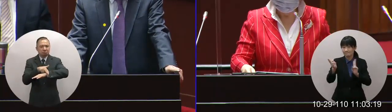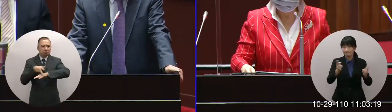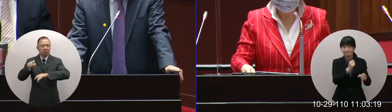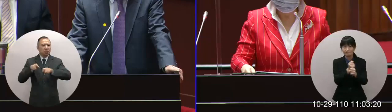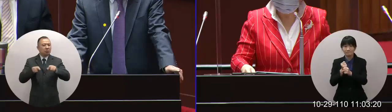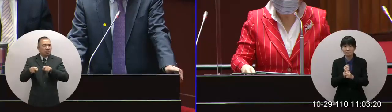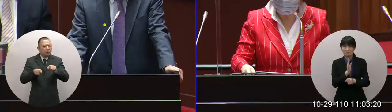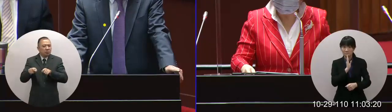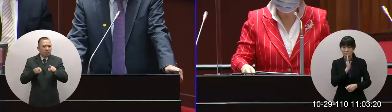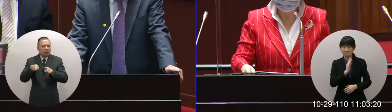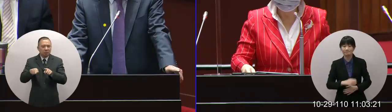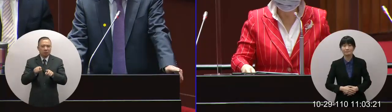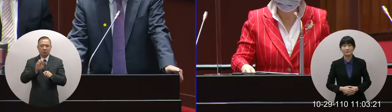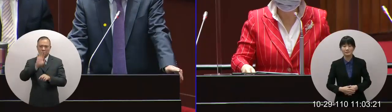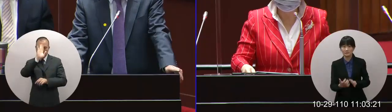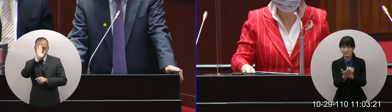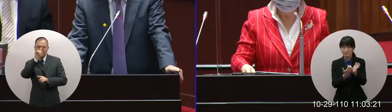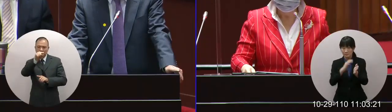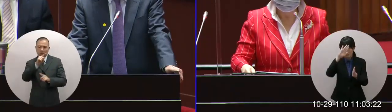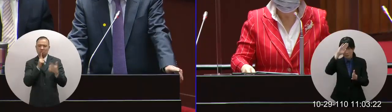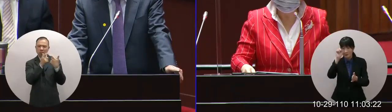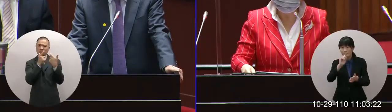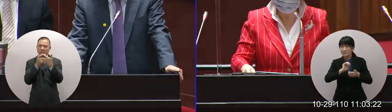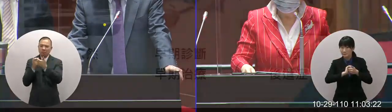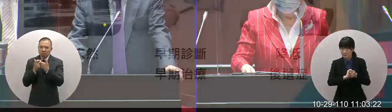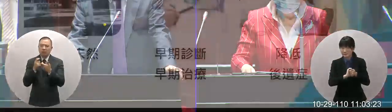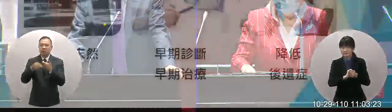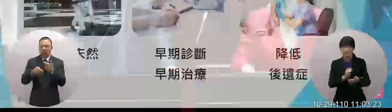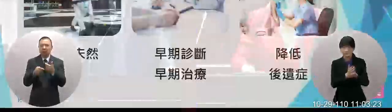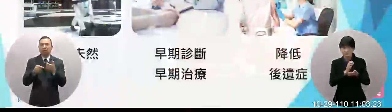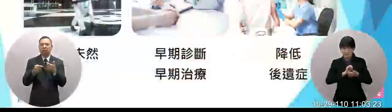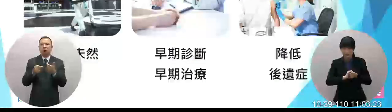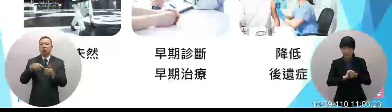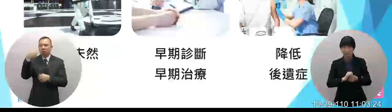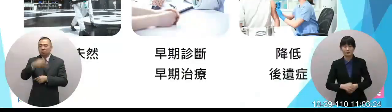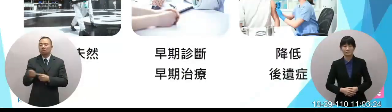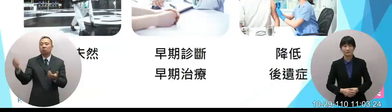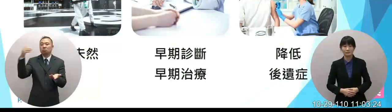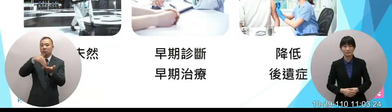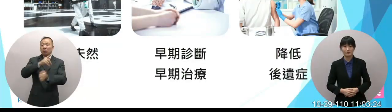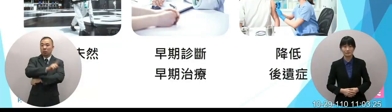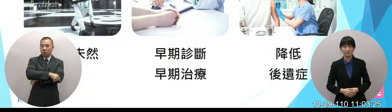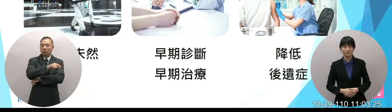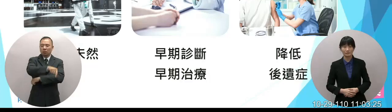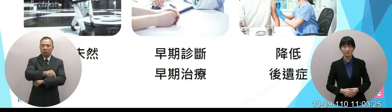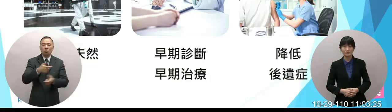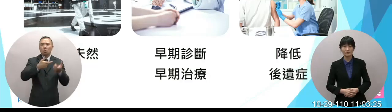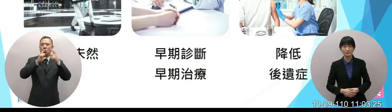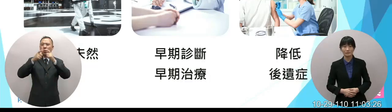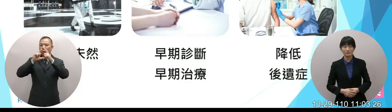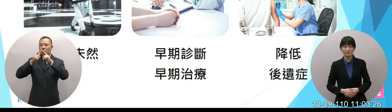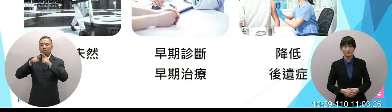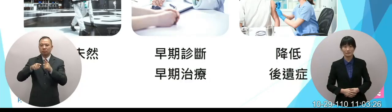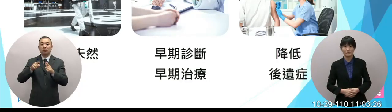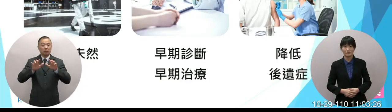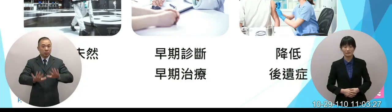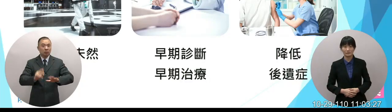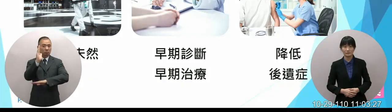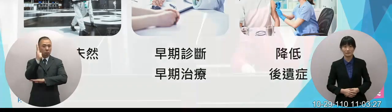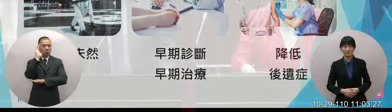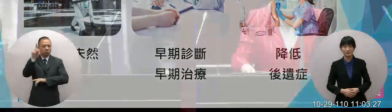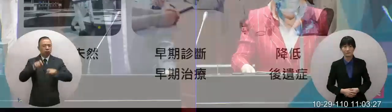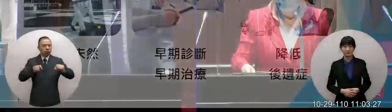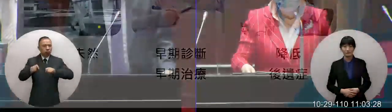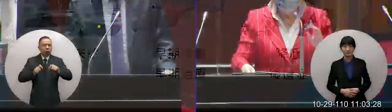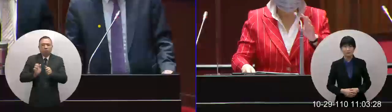就是因应疫情， 对， 然后最后就是在最后的一个复原。好，所以跟我们现在政府的步骤也是一样